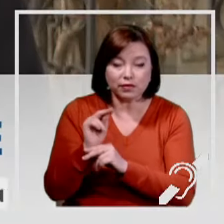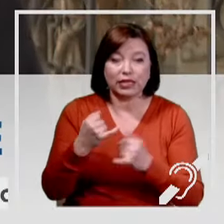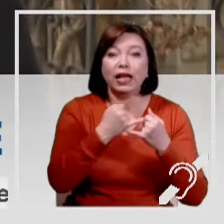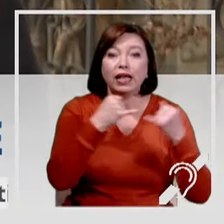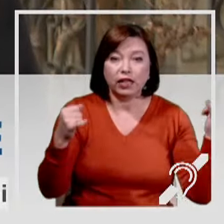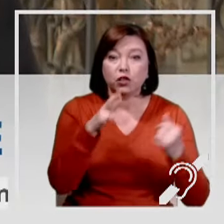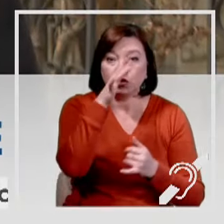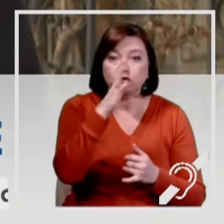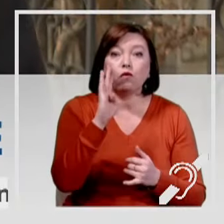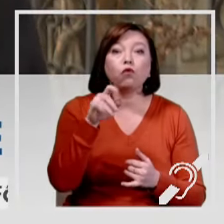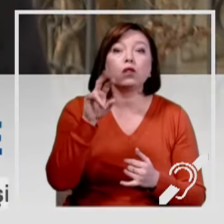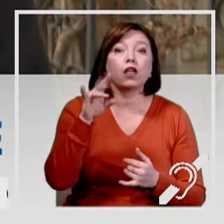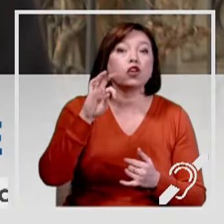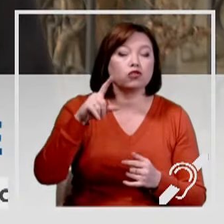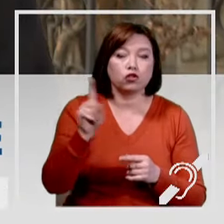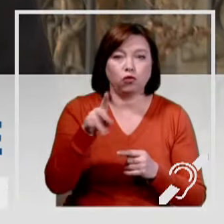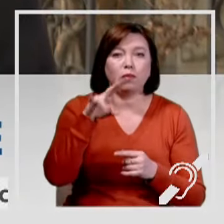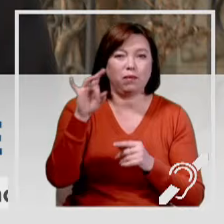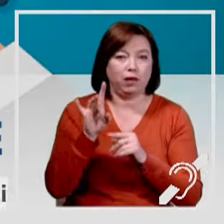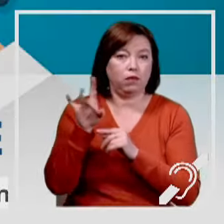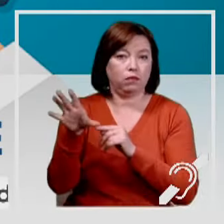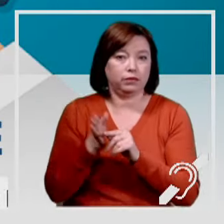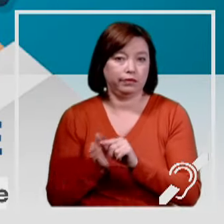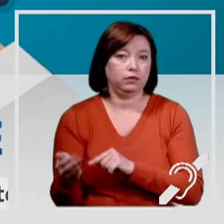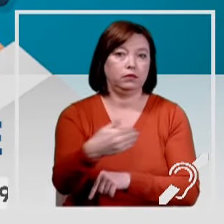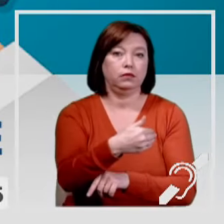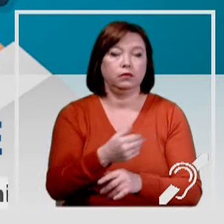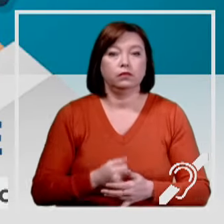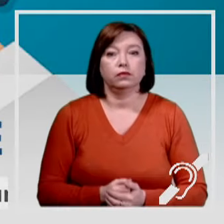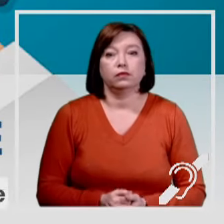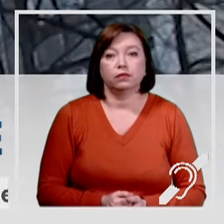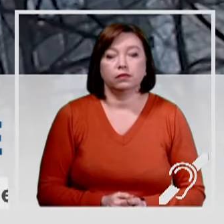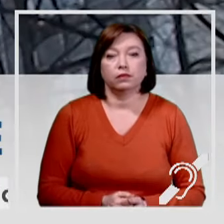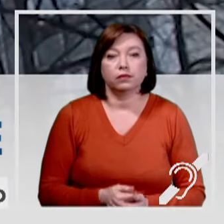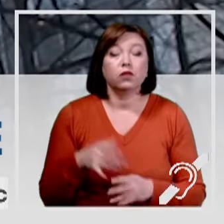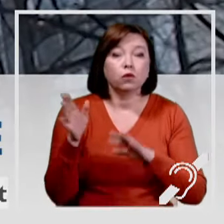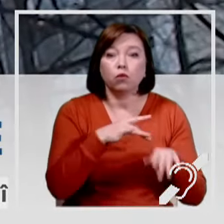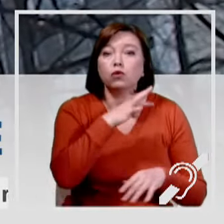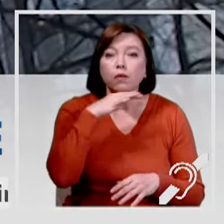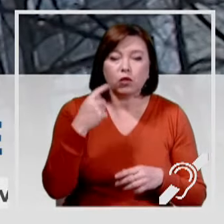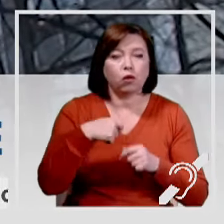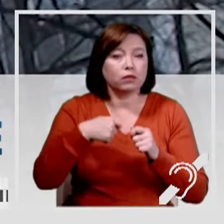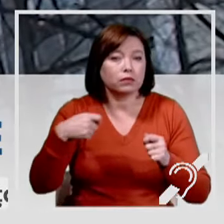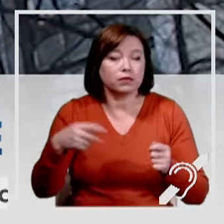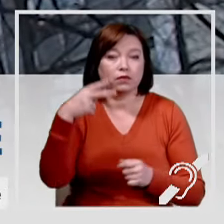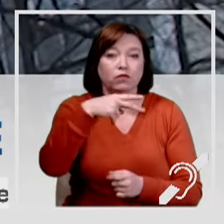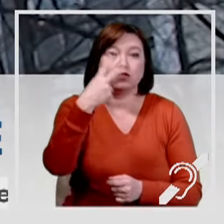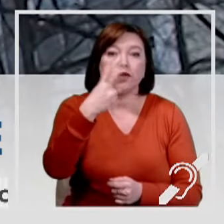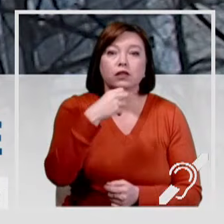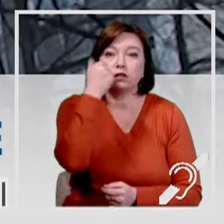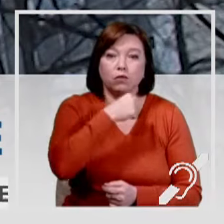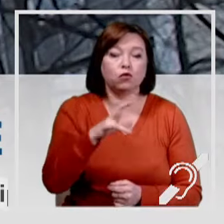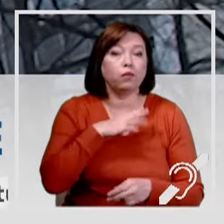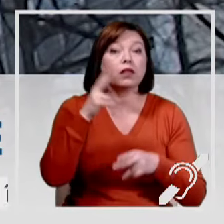Chișinău-Vulcănești ca să ocolim regiunea transnistreană. După mai multe tergiversări, în 2023 a